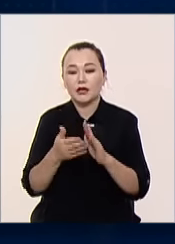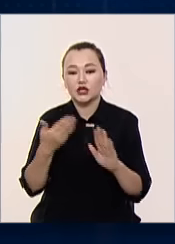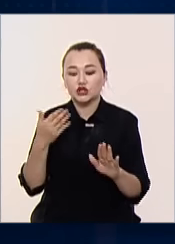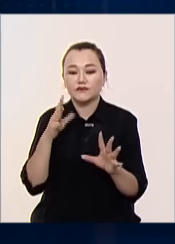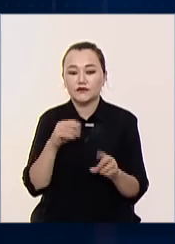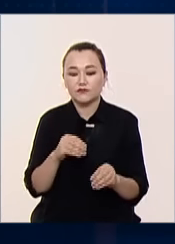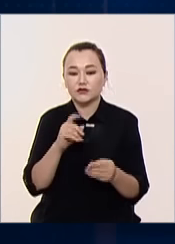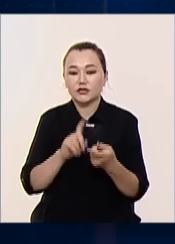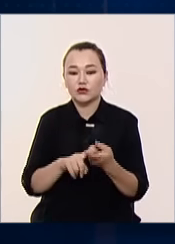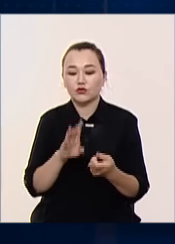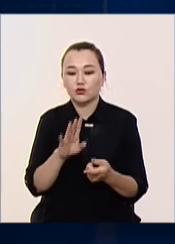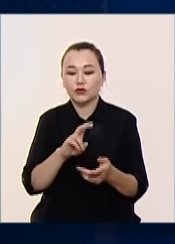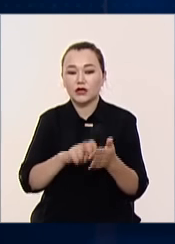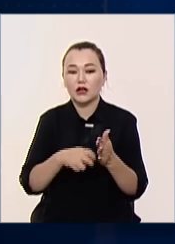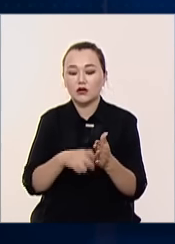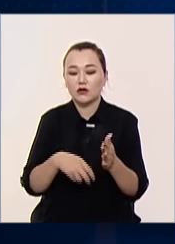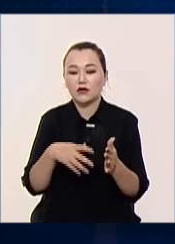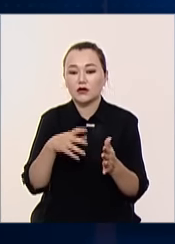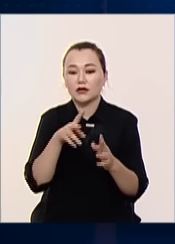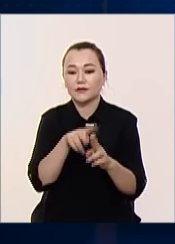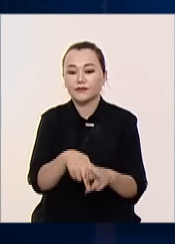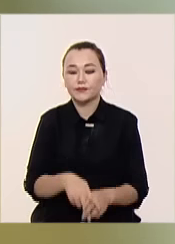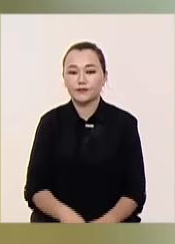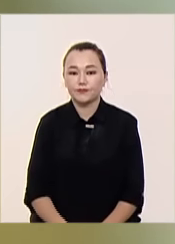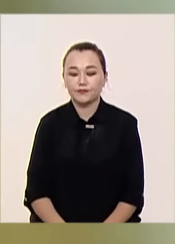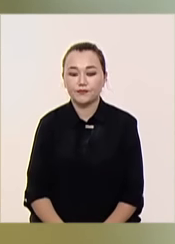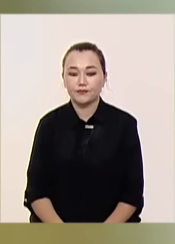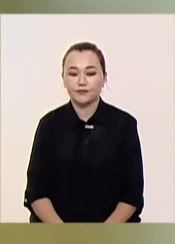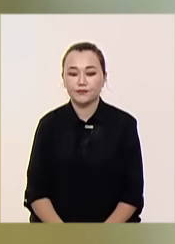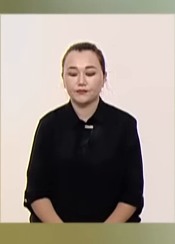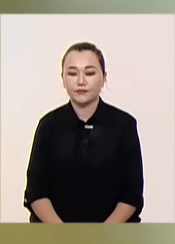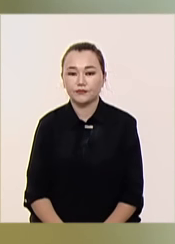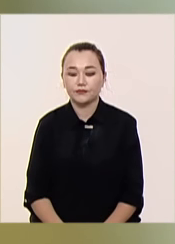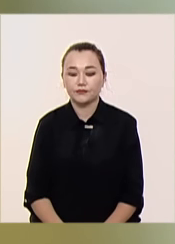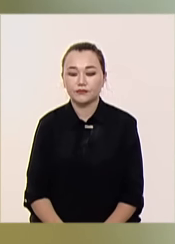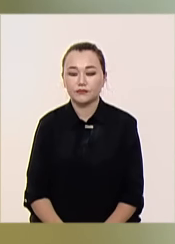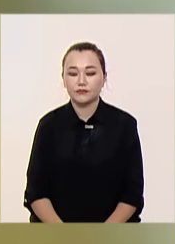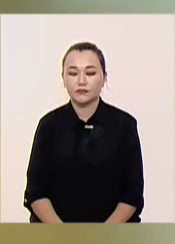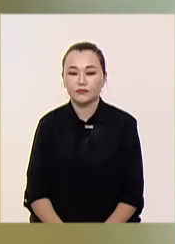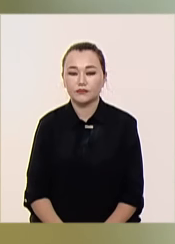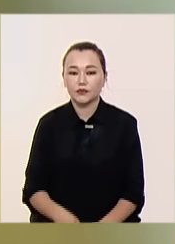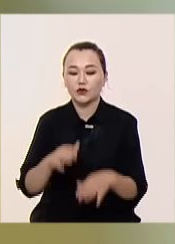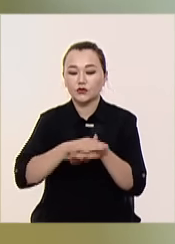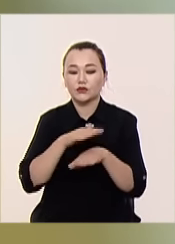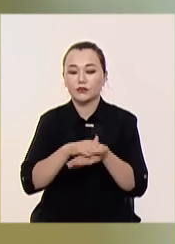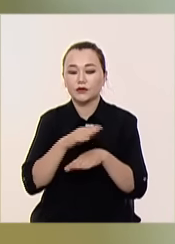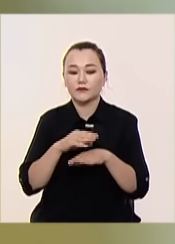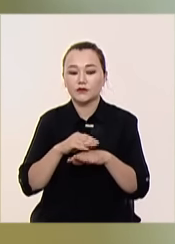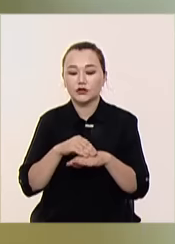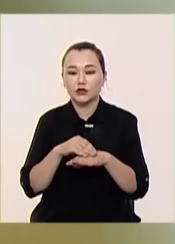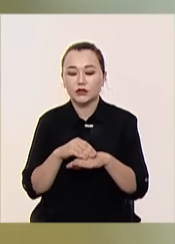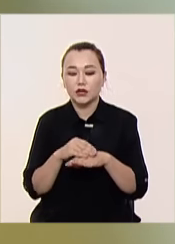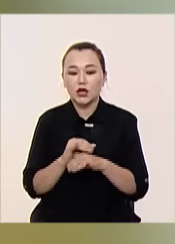затронет повышенное налогообложение? Добрый вечер.